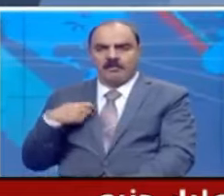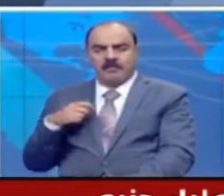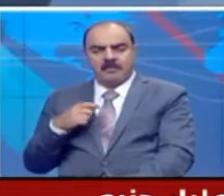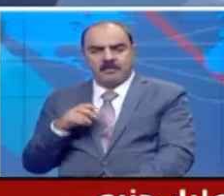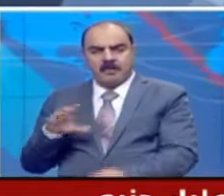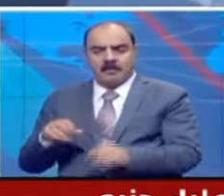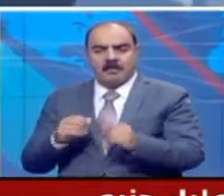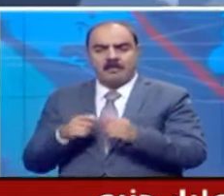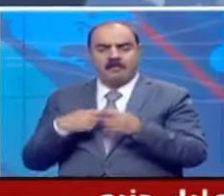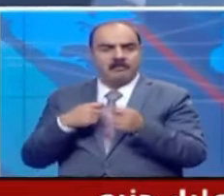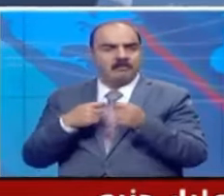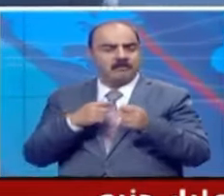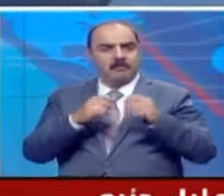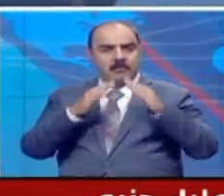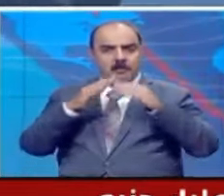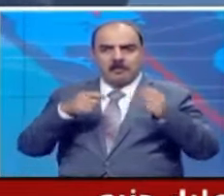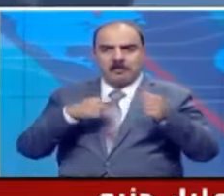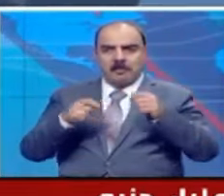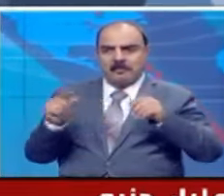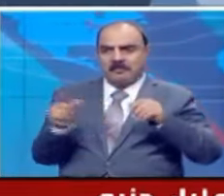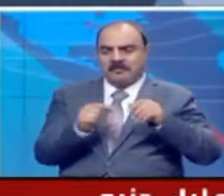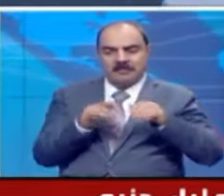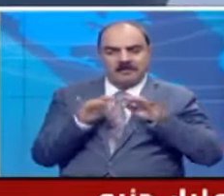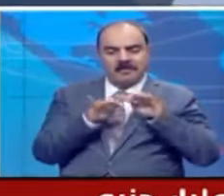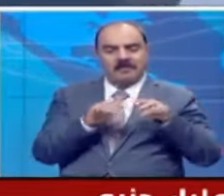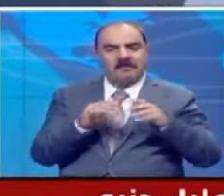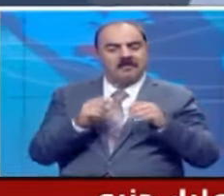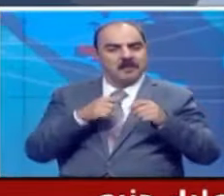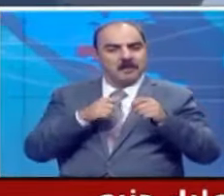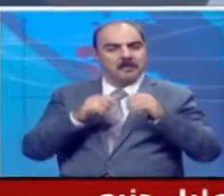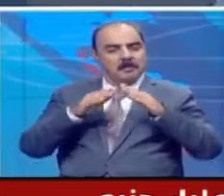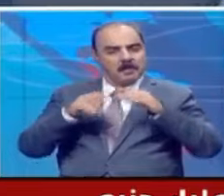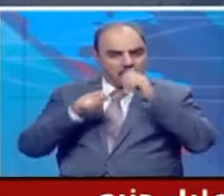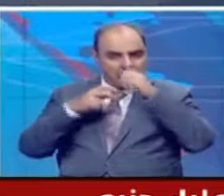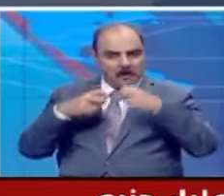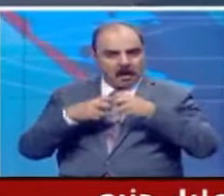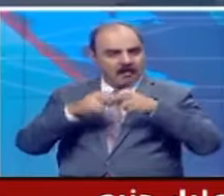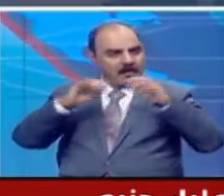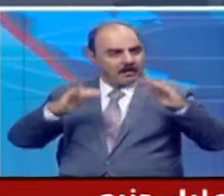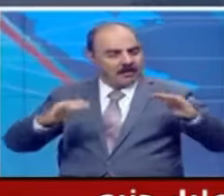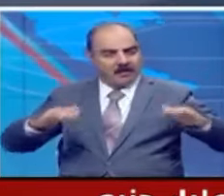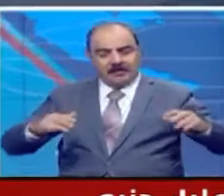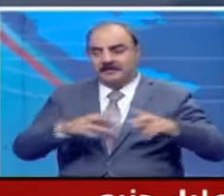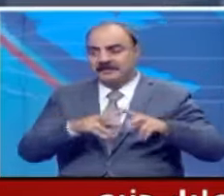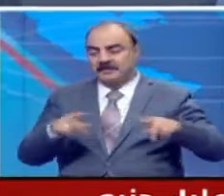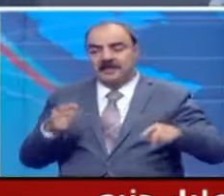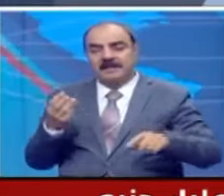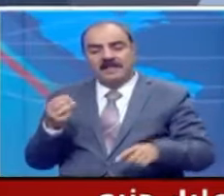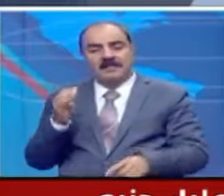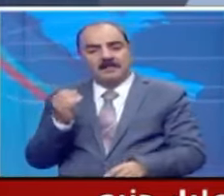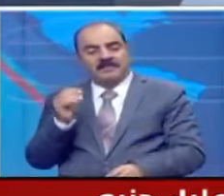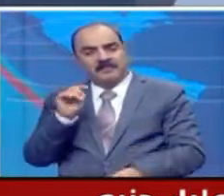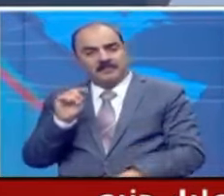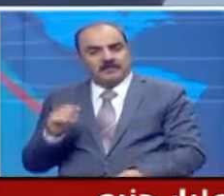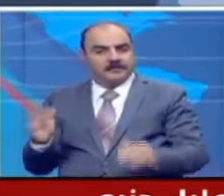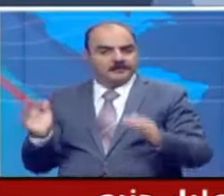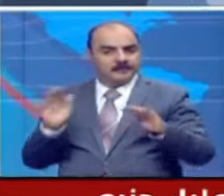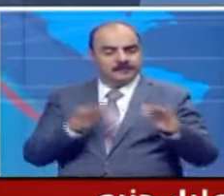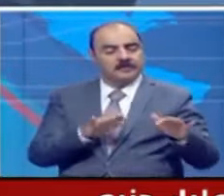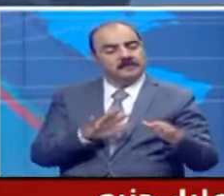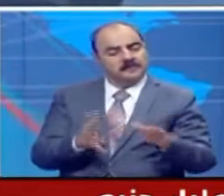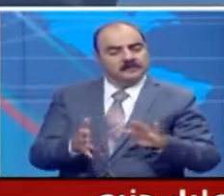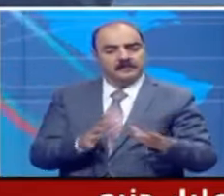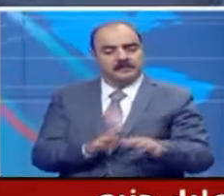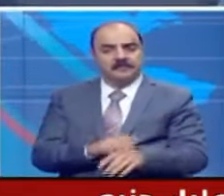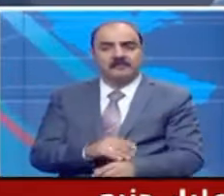العبء عن كاهل المواطن من خلال تخفيض الأسعار بنسب متفاوتة من 30 ل 40%، كل